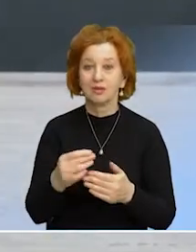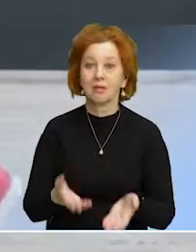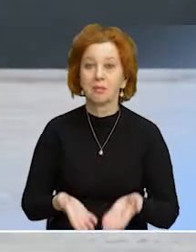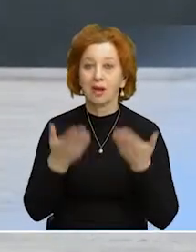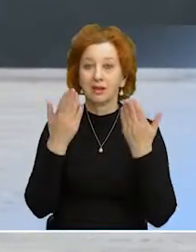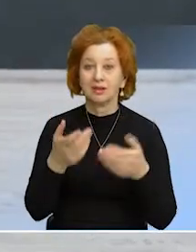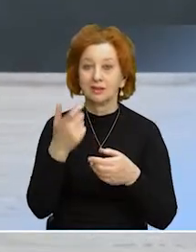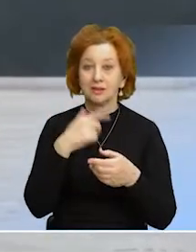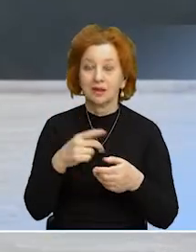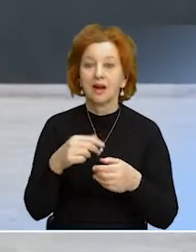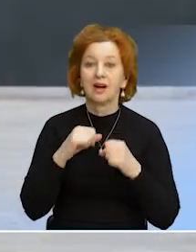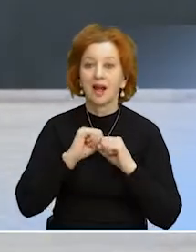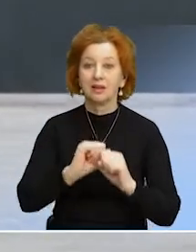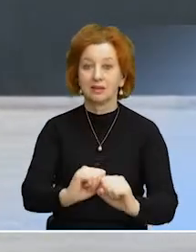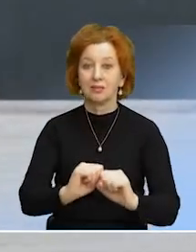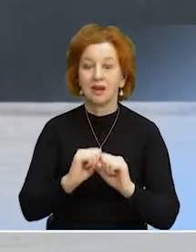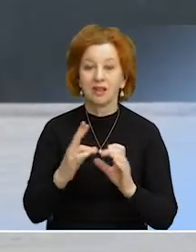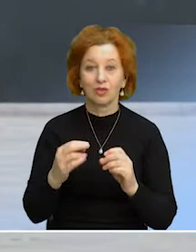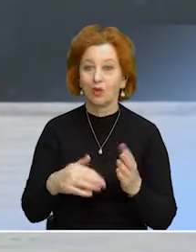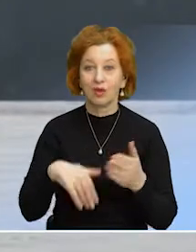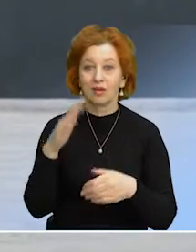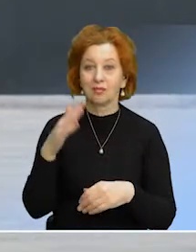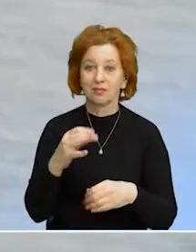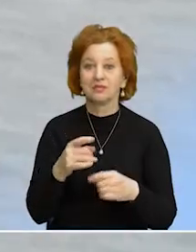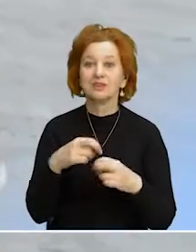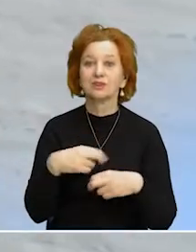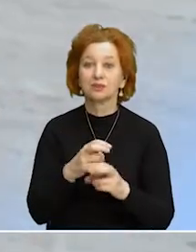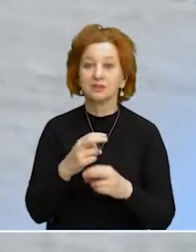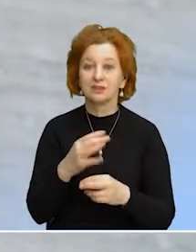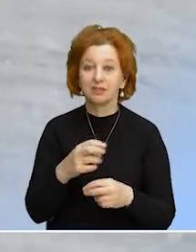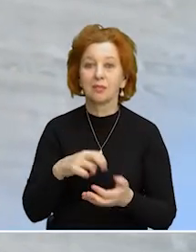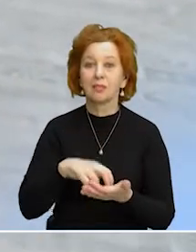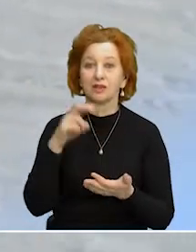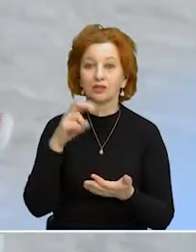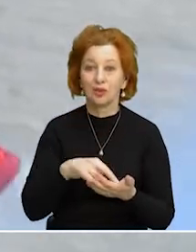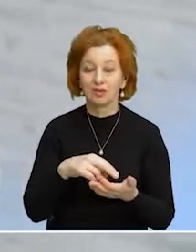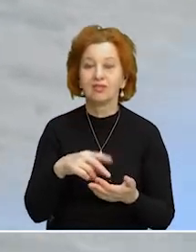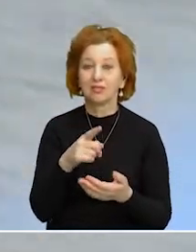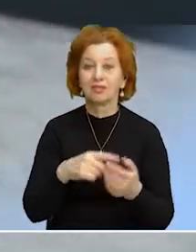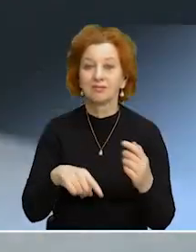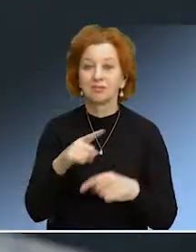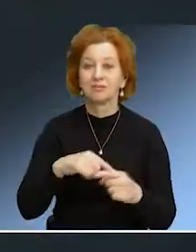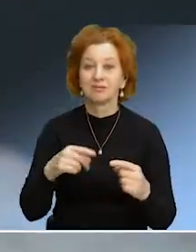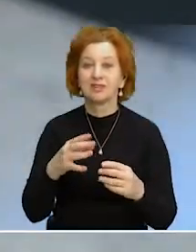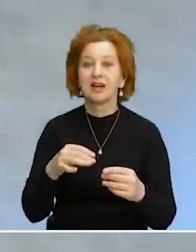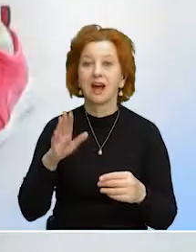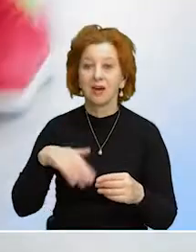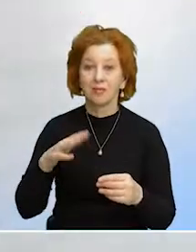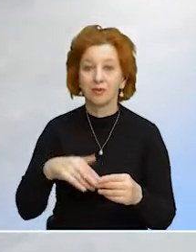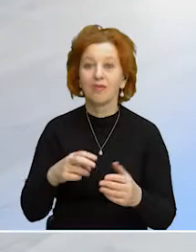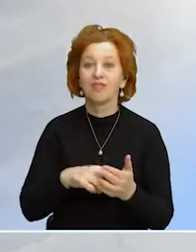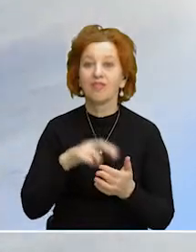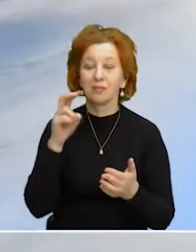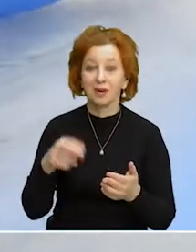макушки. Поднимите себя вверх, разгибая локти, но не провисая в плечевых суставах. И прыжком перенесите стопы к ладоням.